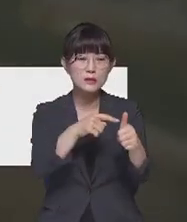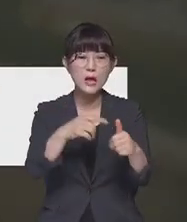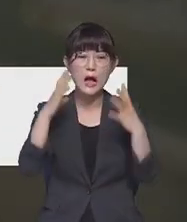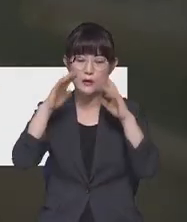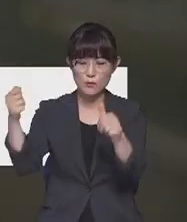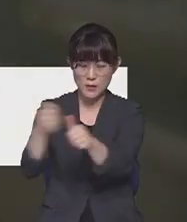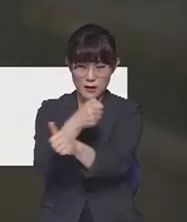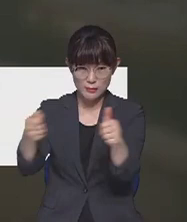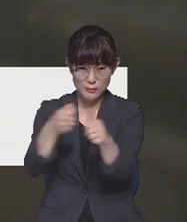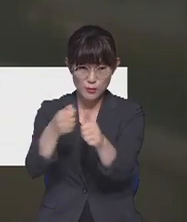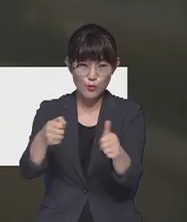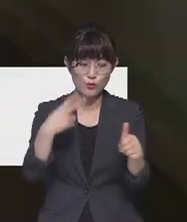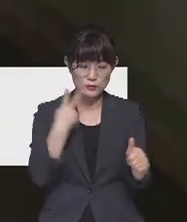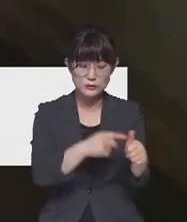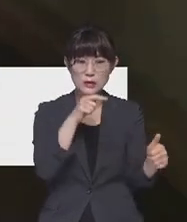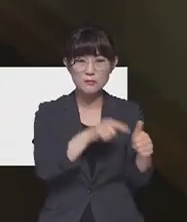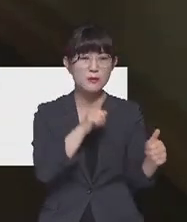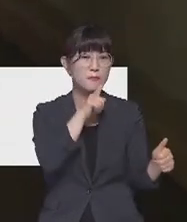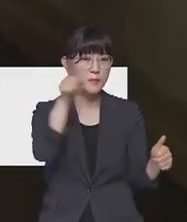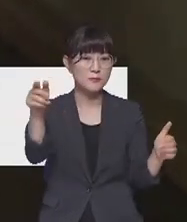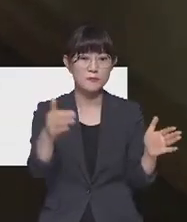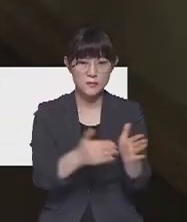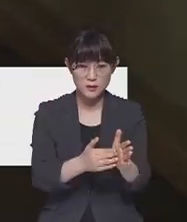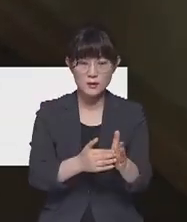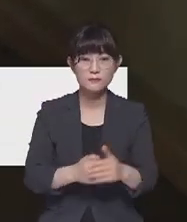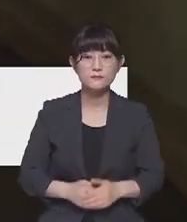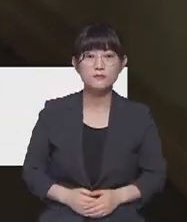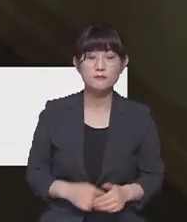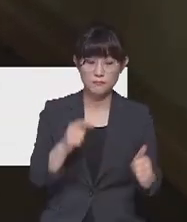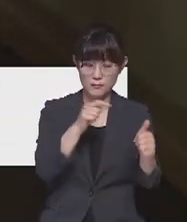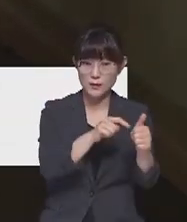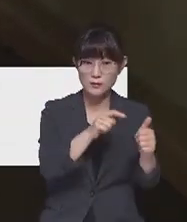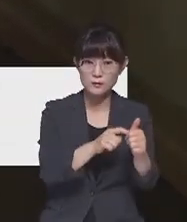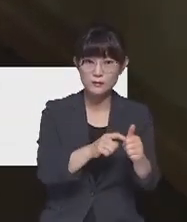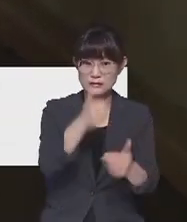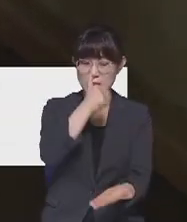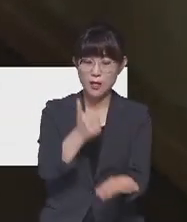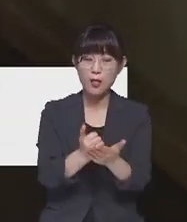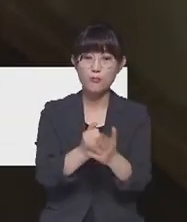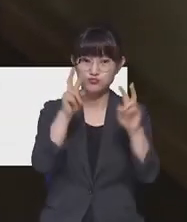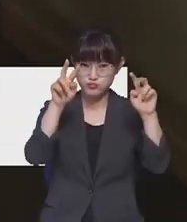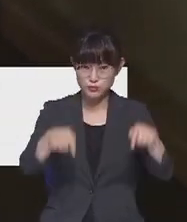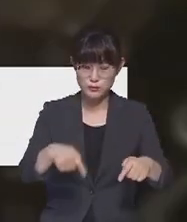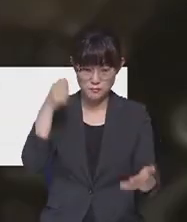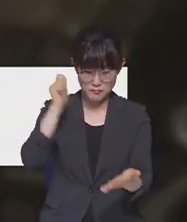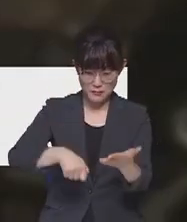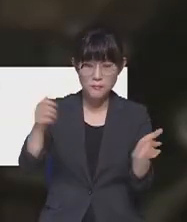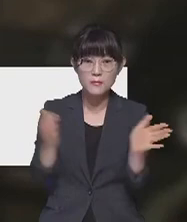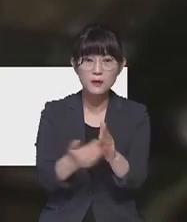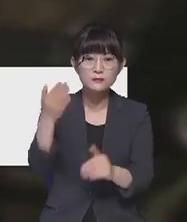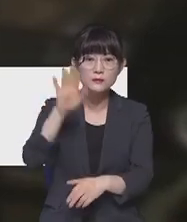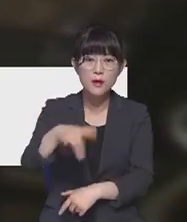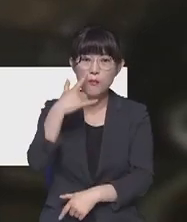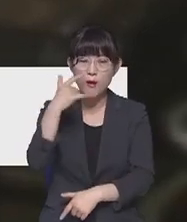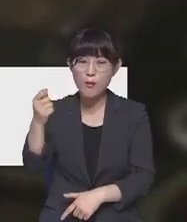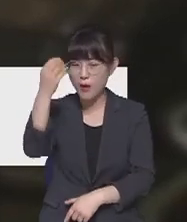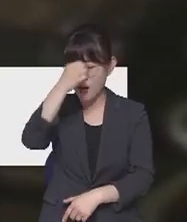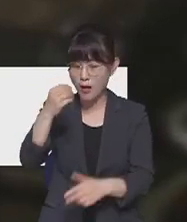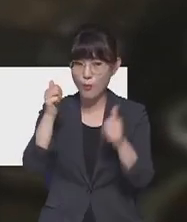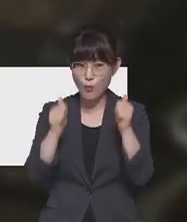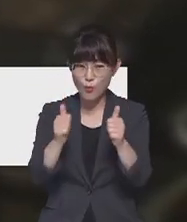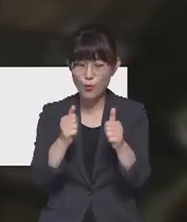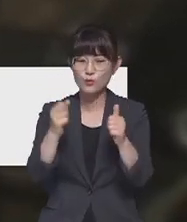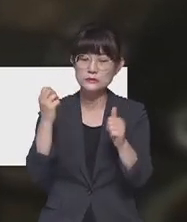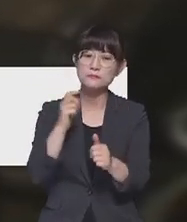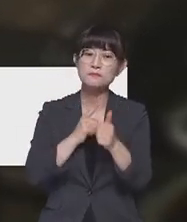고소당한 광주의 한 초등학교 윤수연 교사. 무혐의 처분이 나왔는데도 학부모의 항고와 재항고,